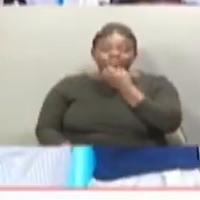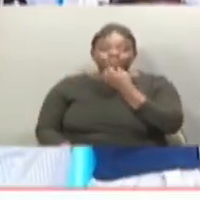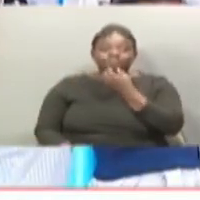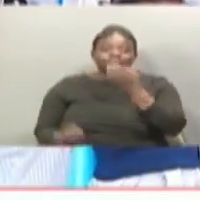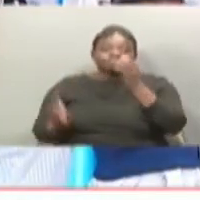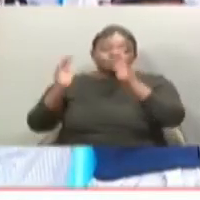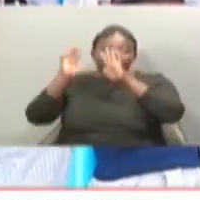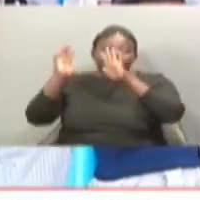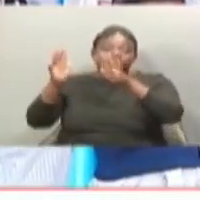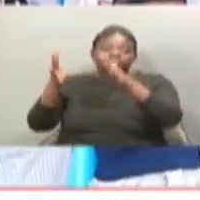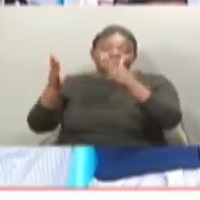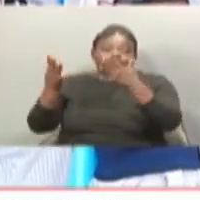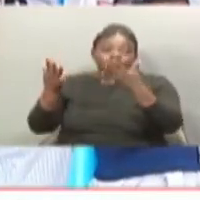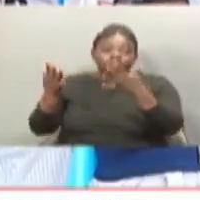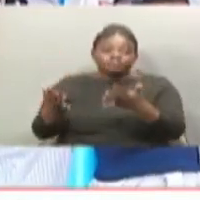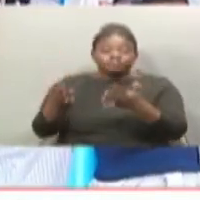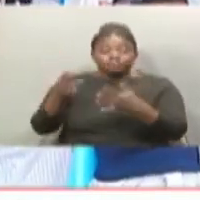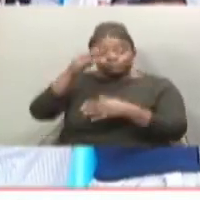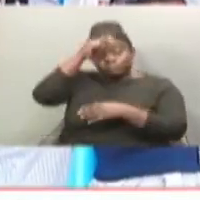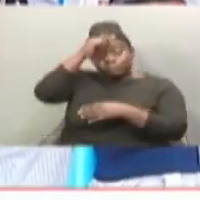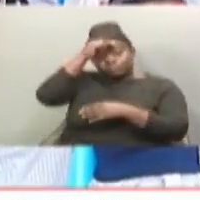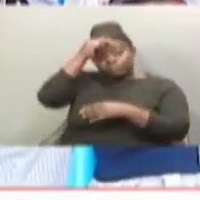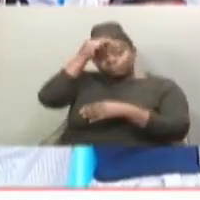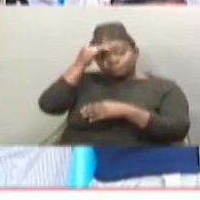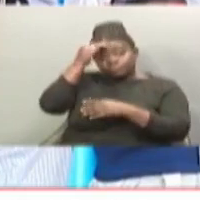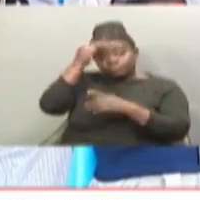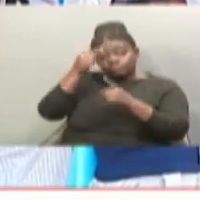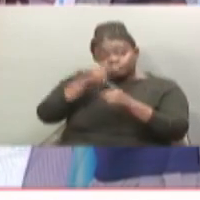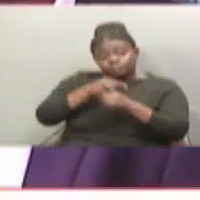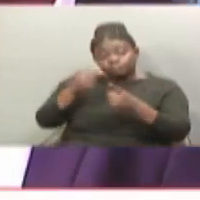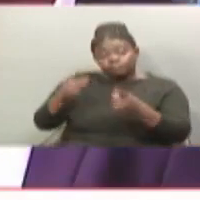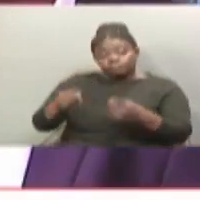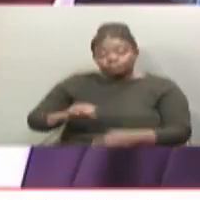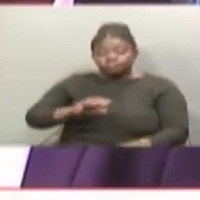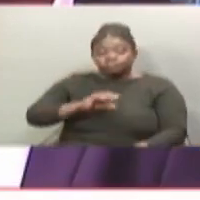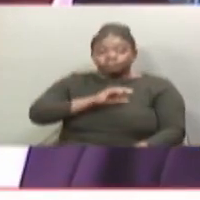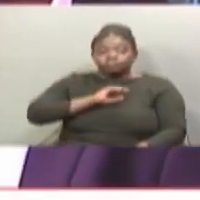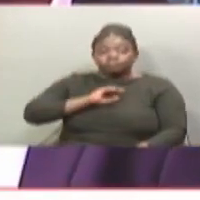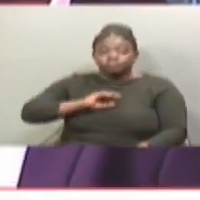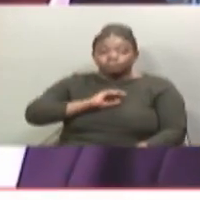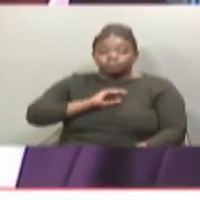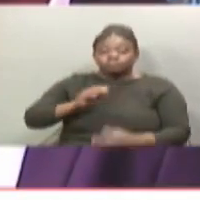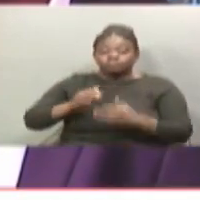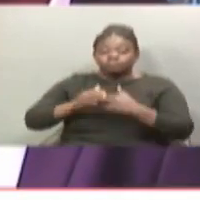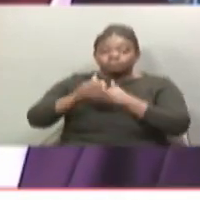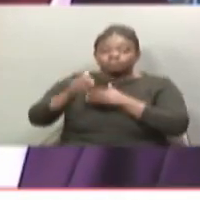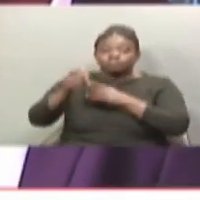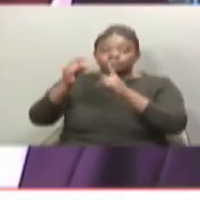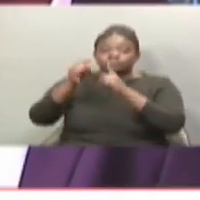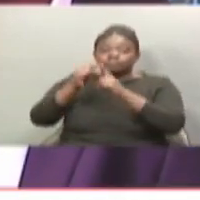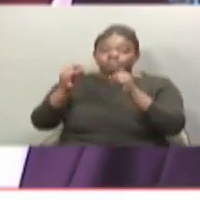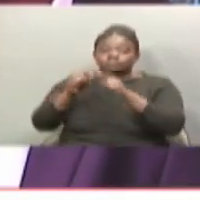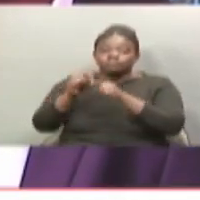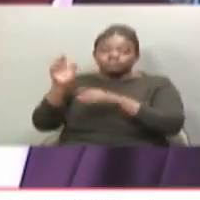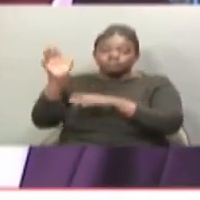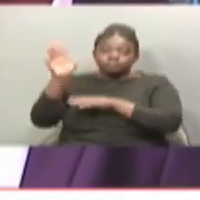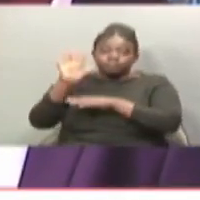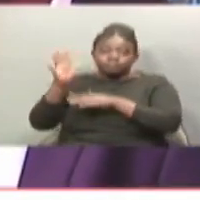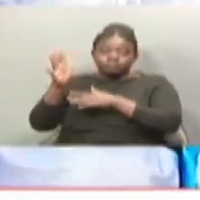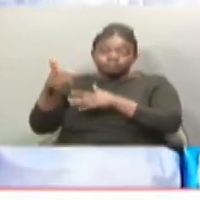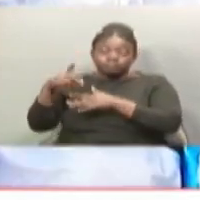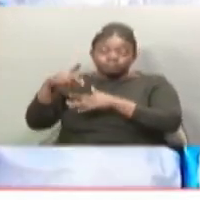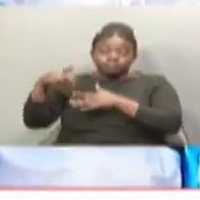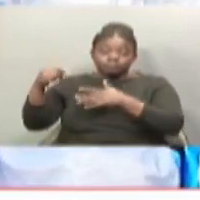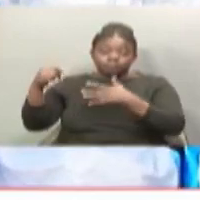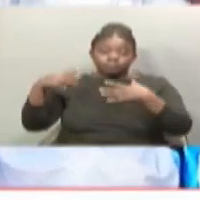Omukolo guno guteekeddwa okutikkira abayizi okuva mu kibiina kya Banana oba nasale okugenda mu primary, ssaako n'okubasiibulirako okugenda mu